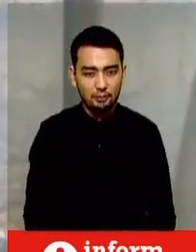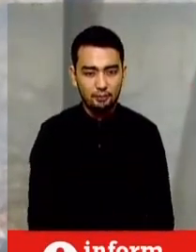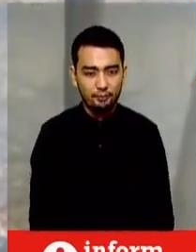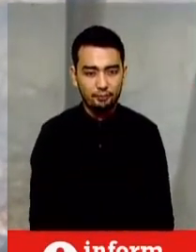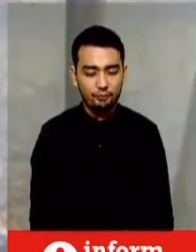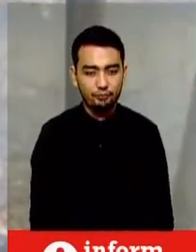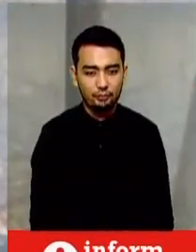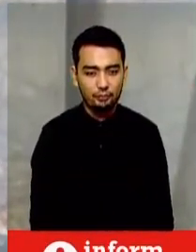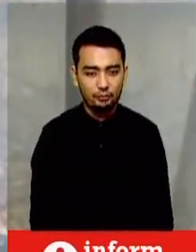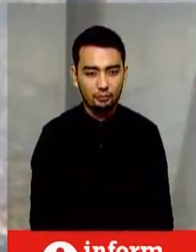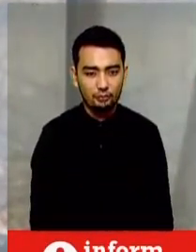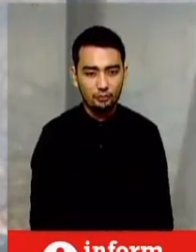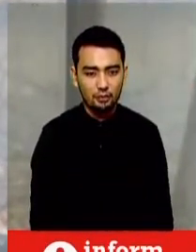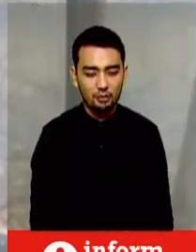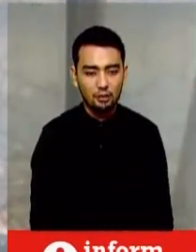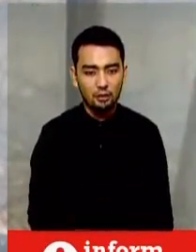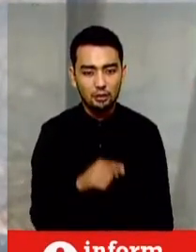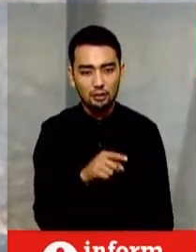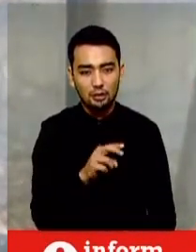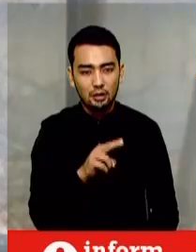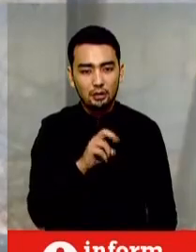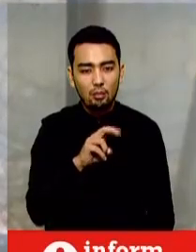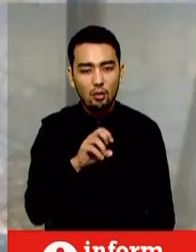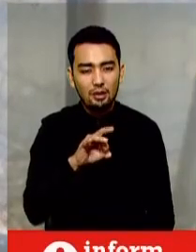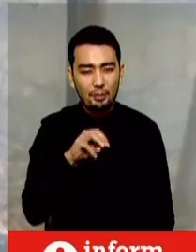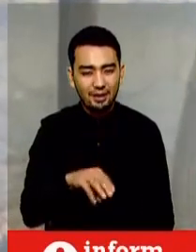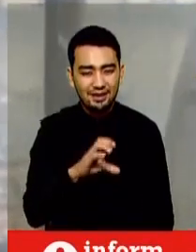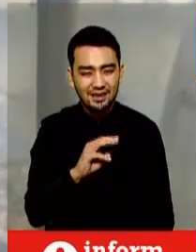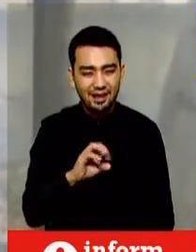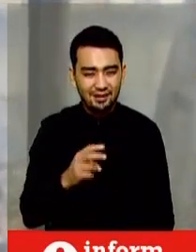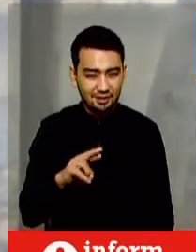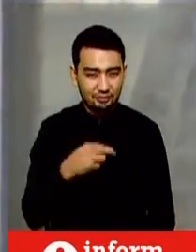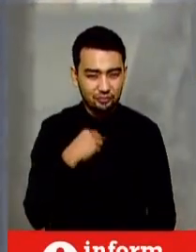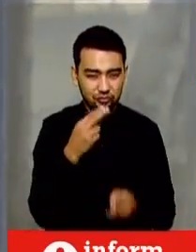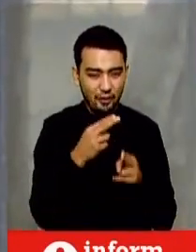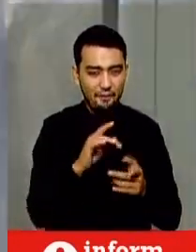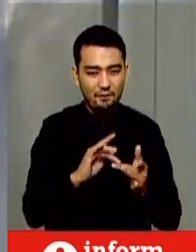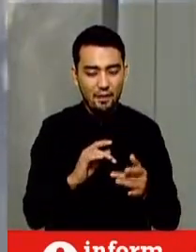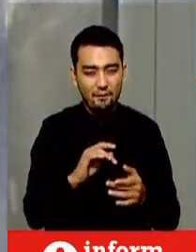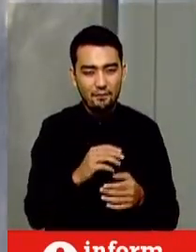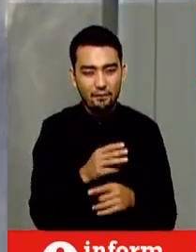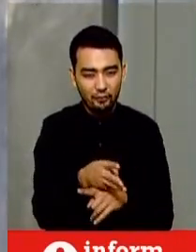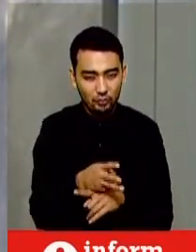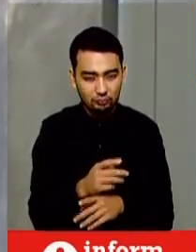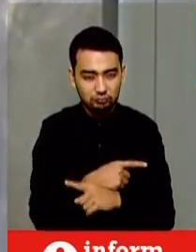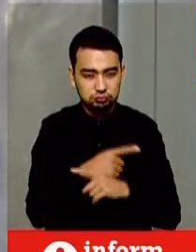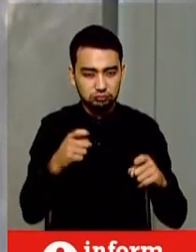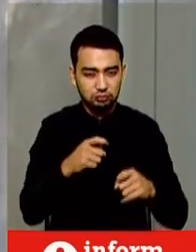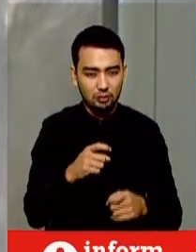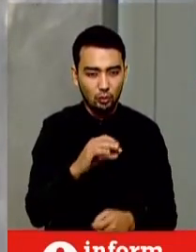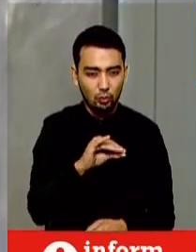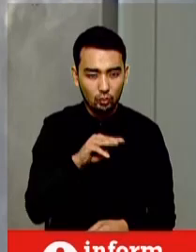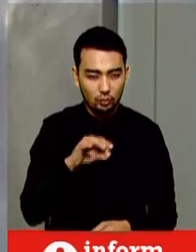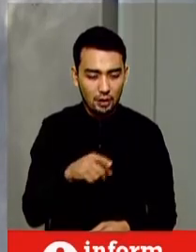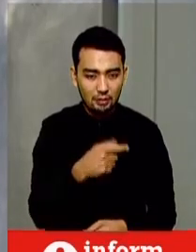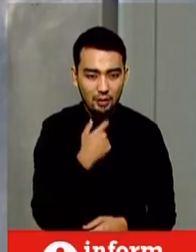сведения предоставил в департамент санэпидстанции и это на видео, YouTube часто. Я пошел снова, приобрел колбасу